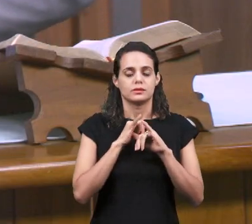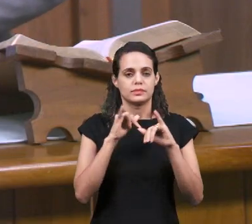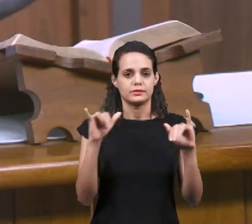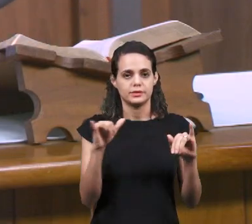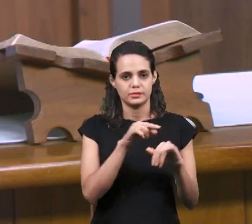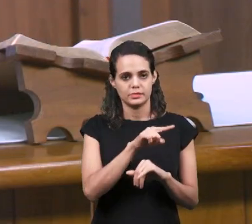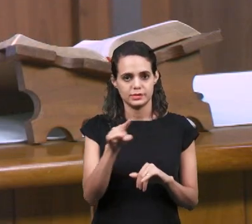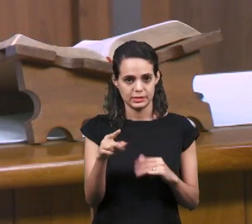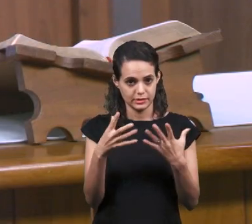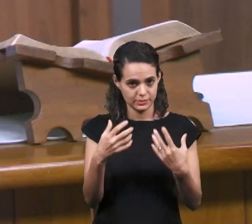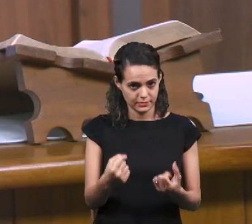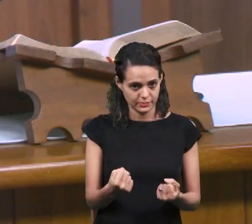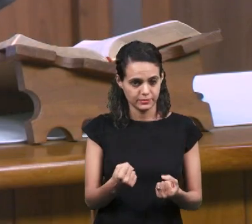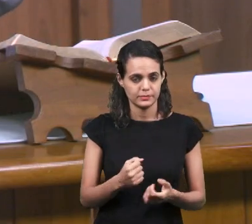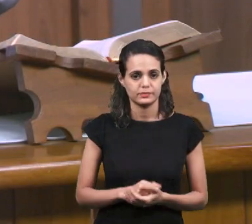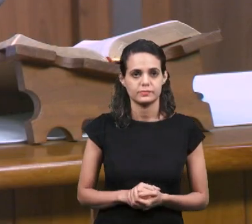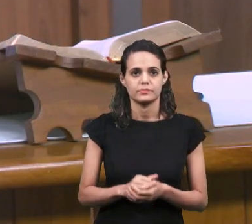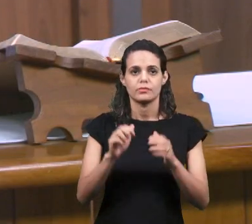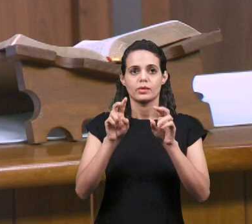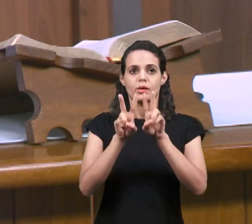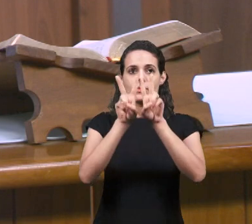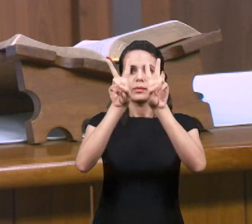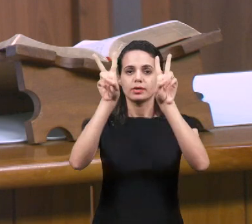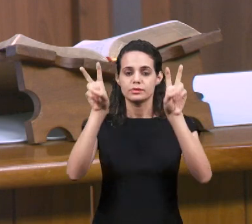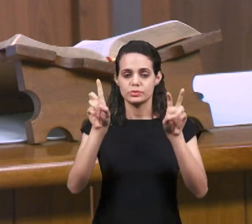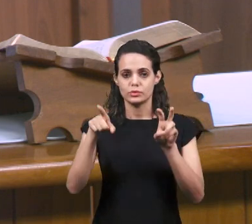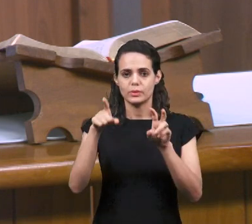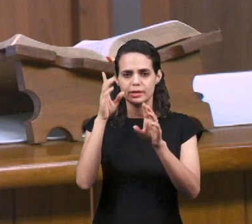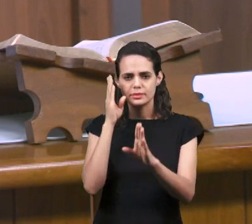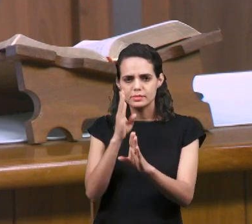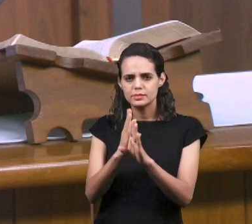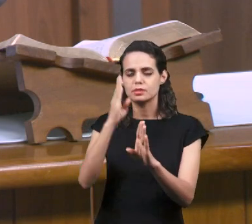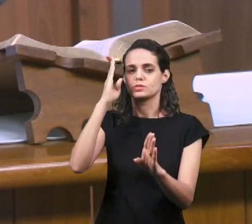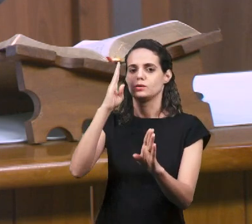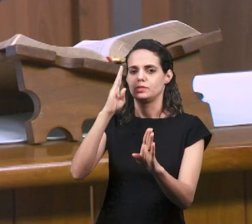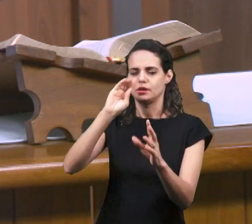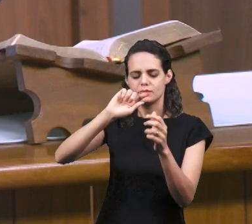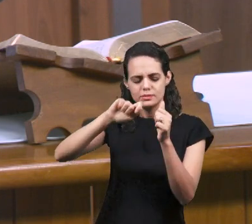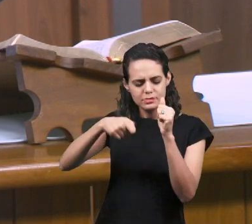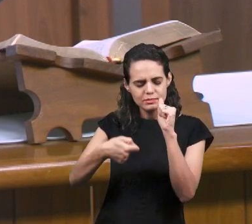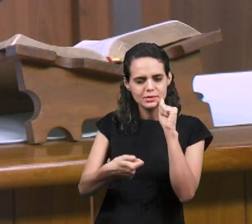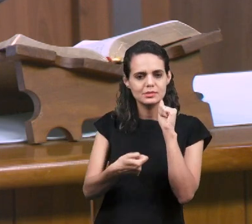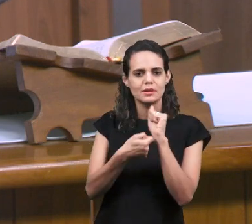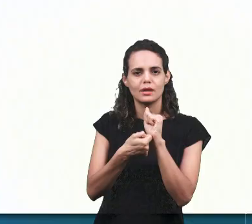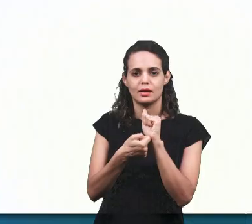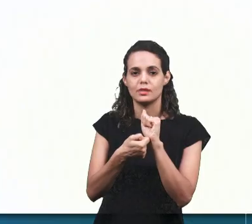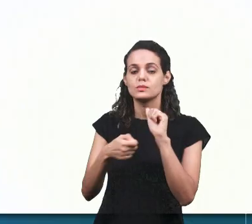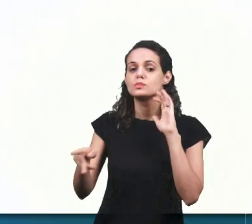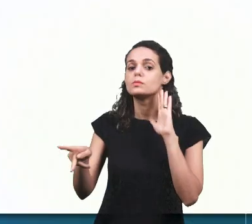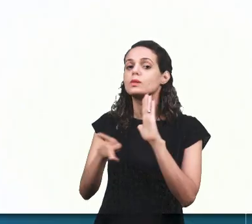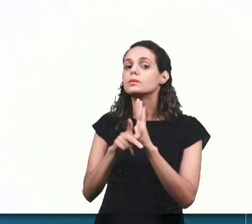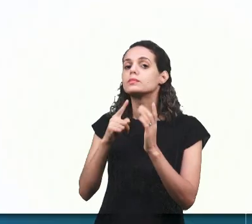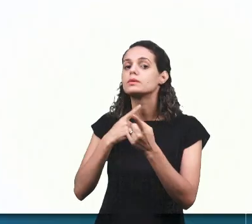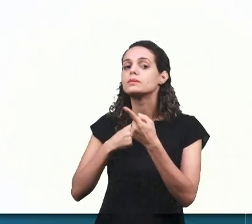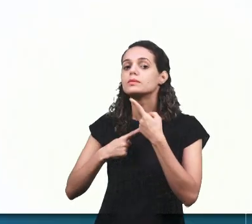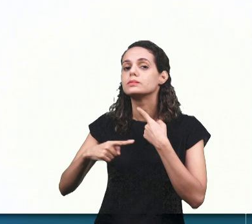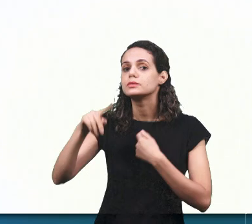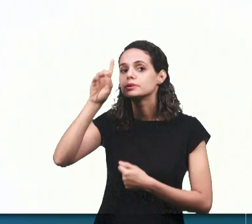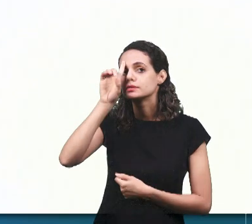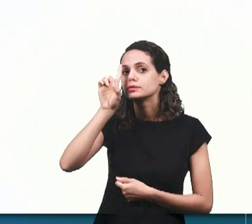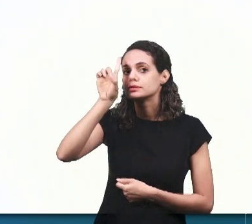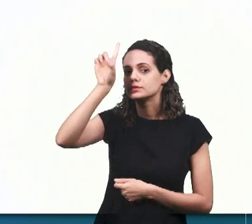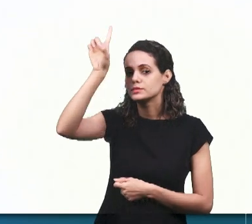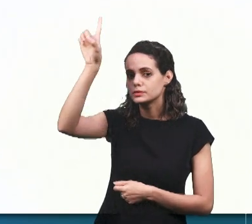annonce. Le sujet porte en découvrant les mystères de la volonté de Dieu. Ça, c'est le sujet que